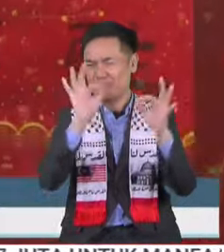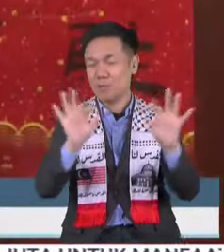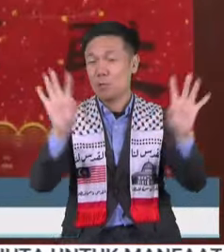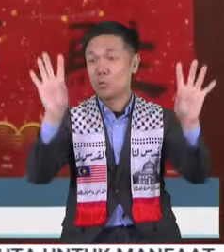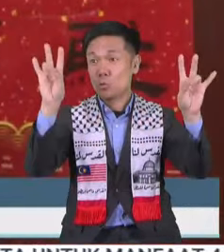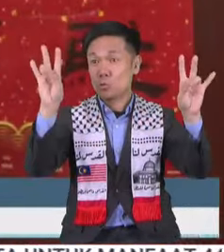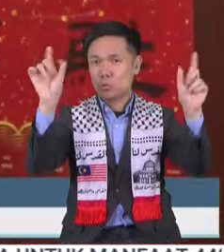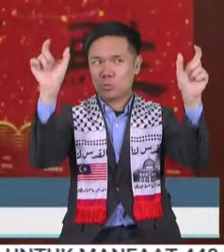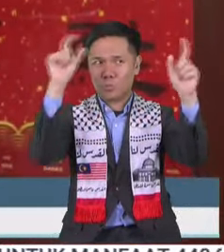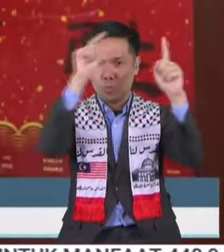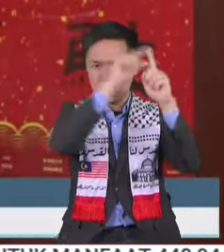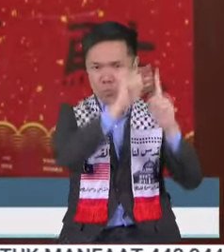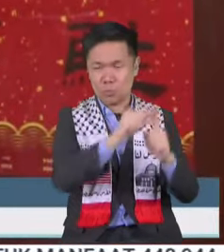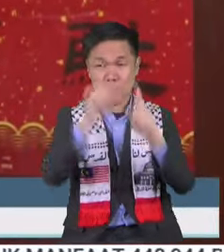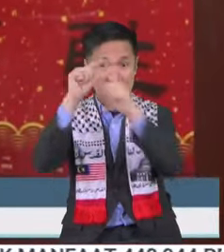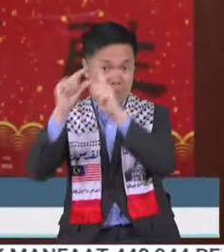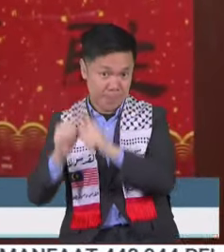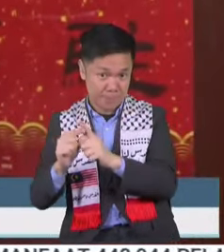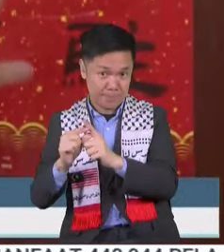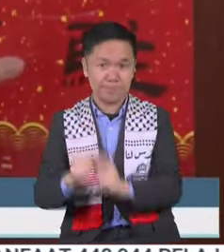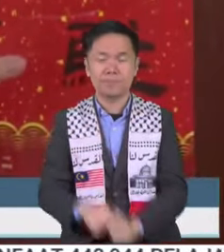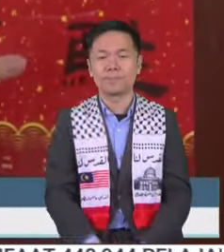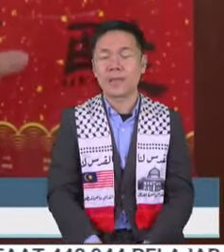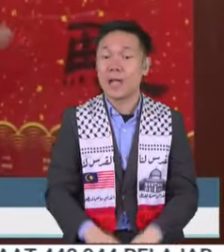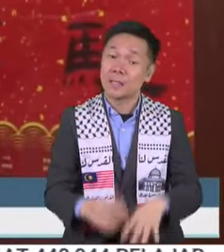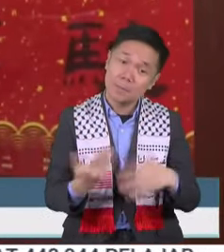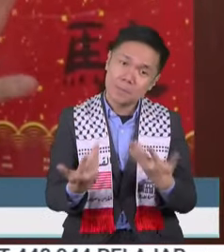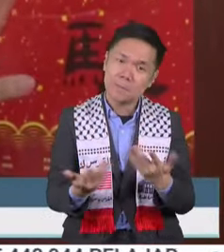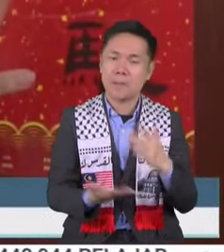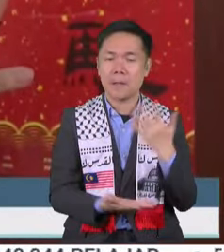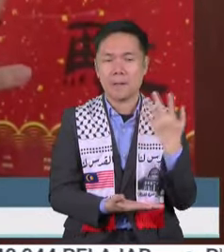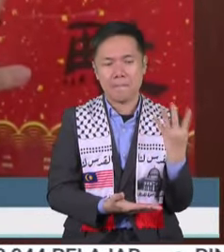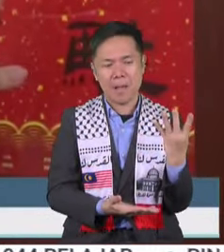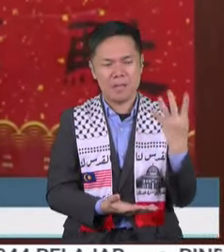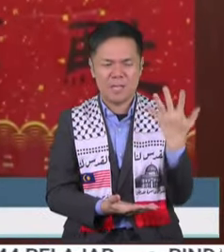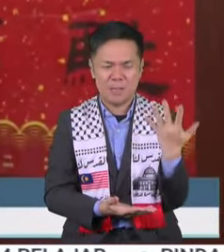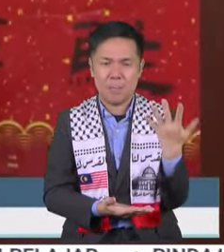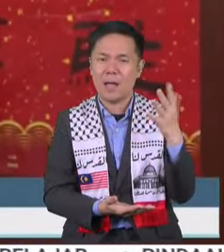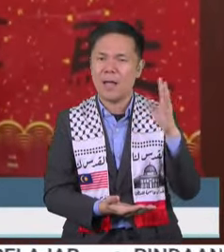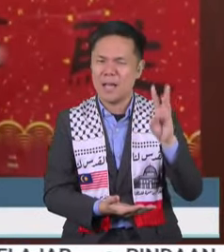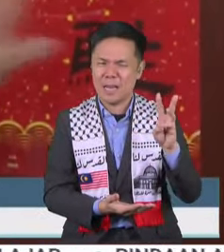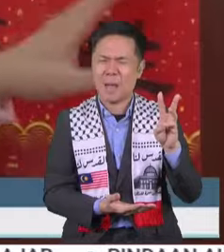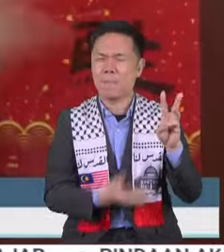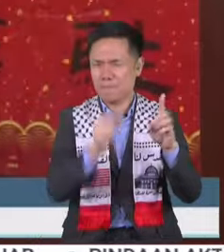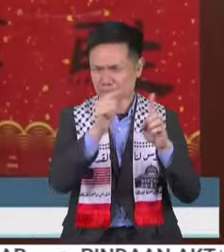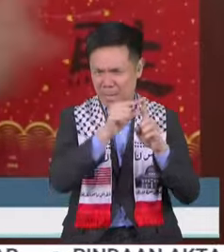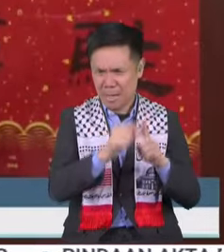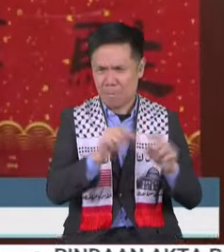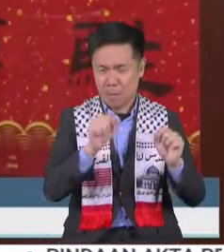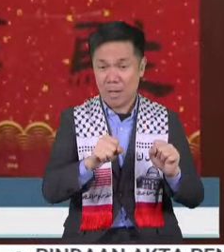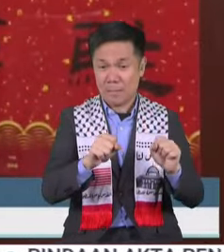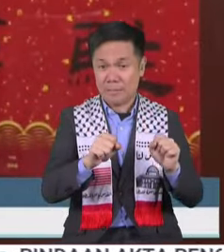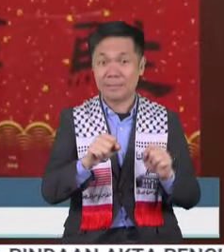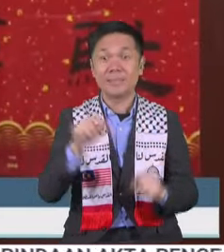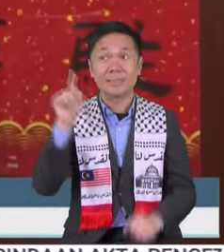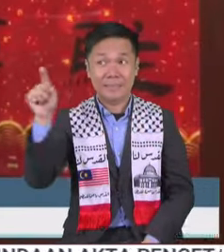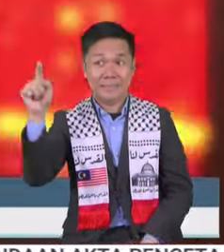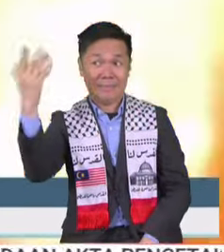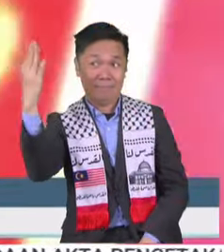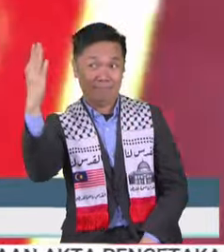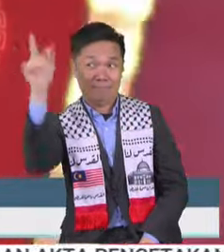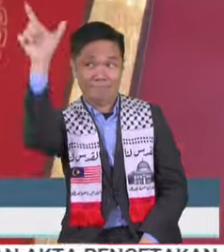dia ada 4 perkataan, ada 5, 6 juga. Memang dia satu pasang lah.